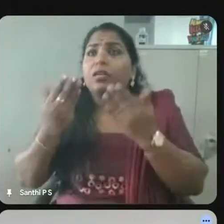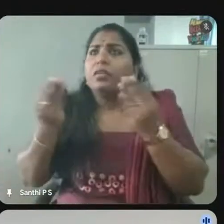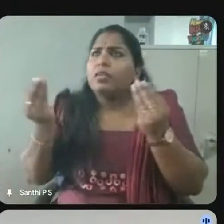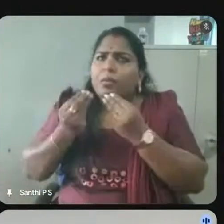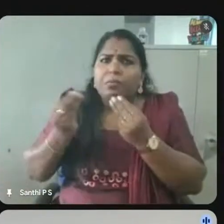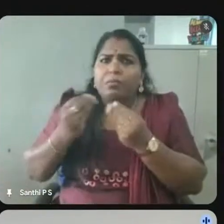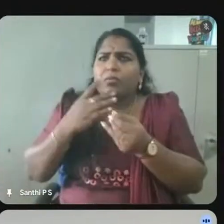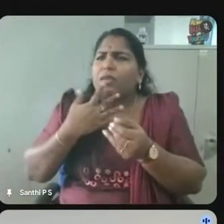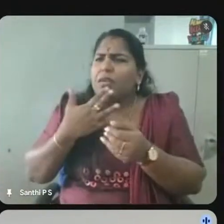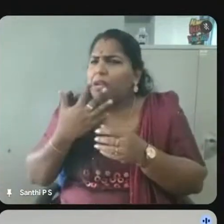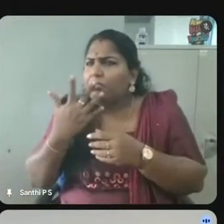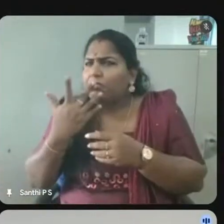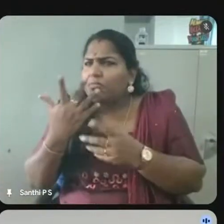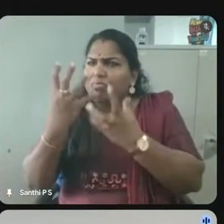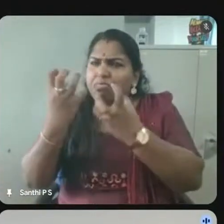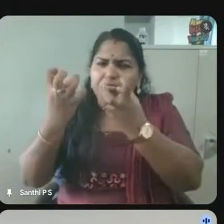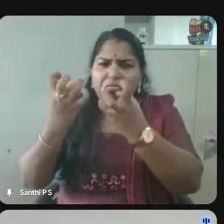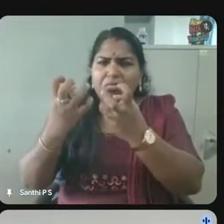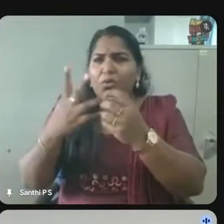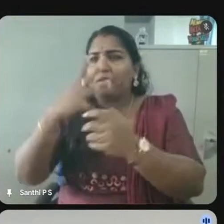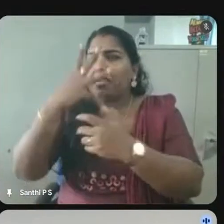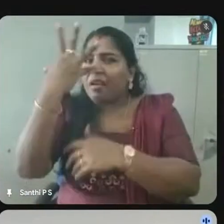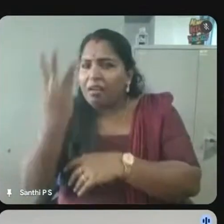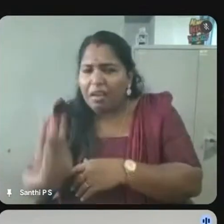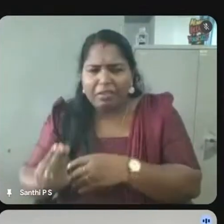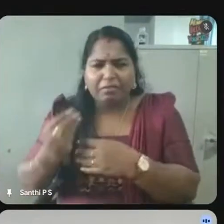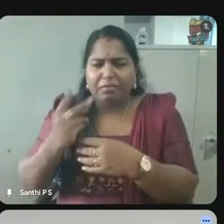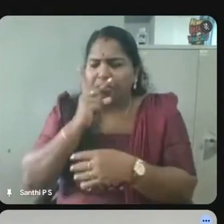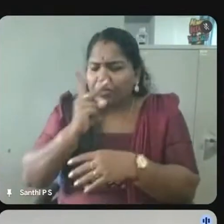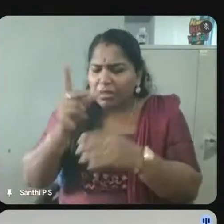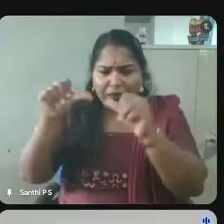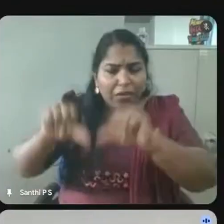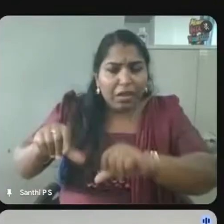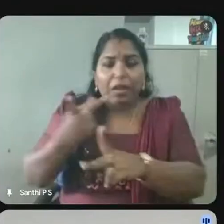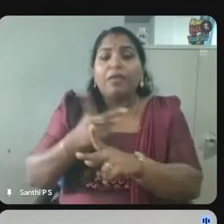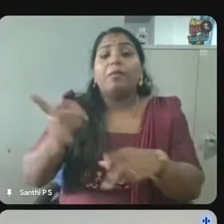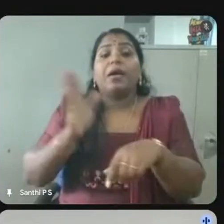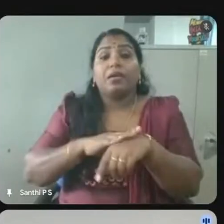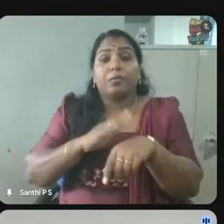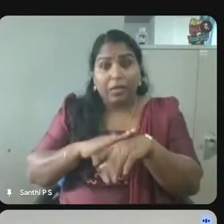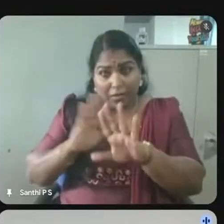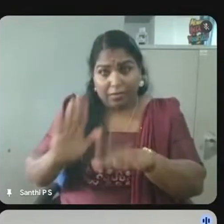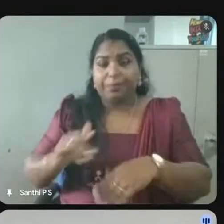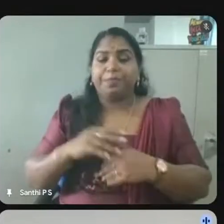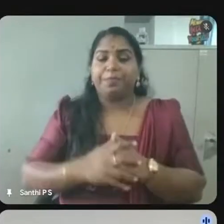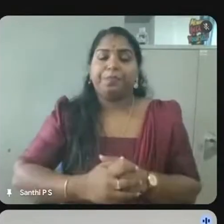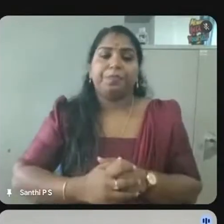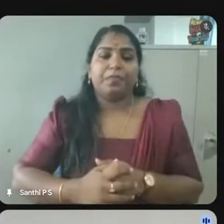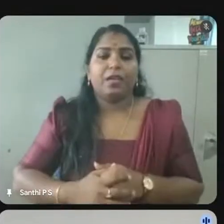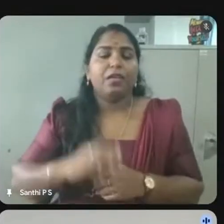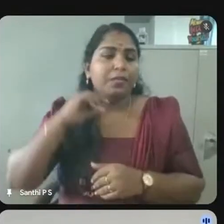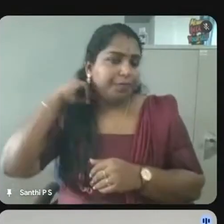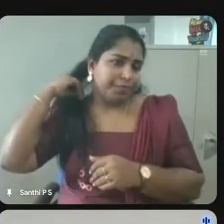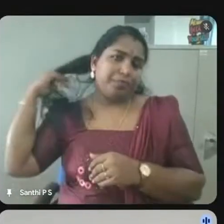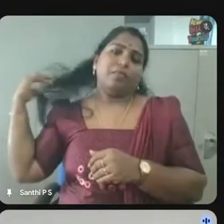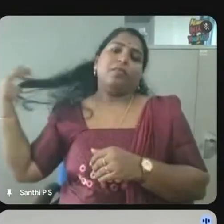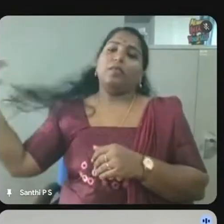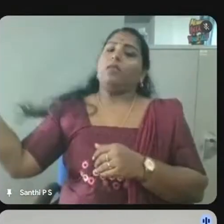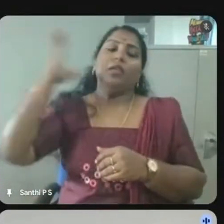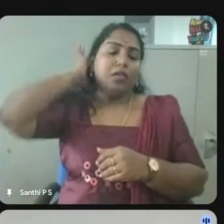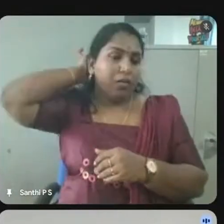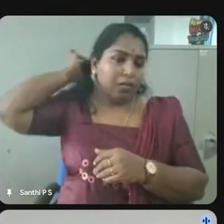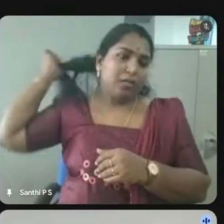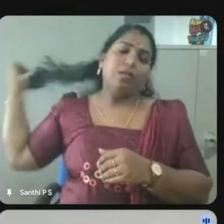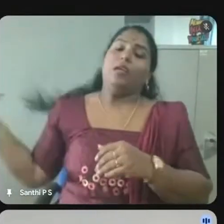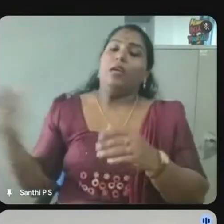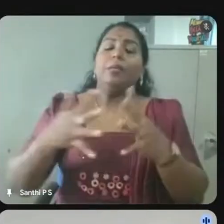കുറയുന്നതും നൈറ്റ് വിഷൻ കുറയുന്നതും ആയിട്ടുള്ള പല കാഴ്ചക്കുറവുകളും ഉണ്ട്. നമ്മളിപ്പം WHO-യുടെ ഒരു ഡെഫിനിഷൻ ഉണ്ട്.